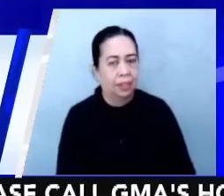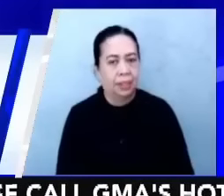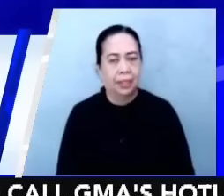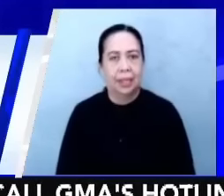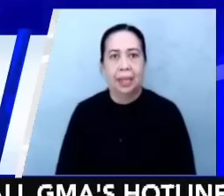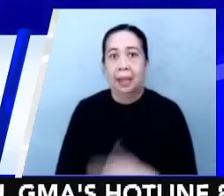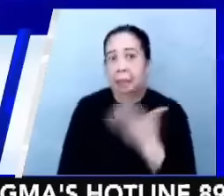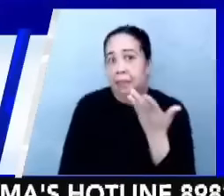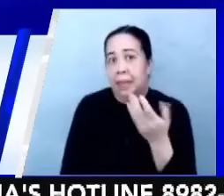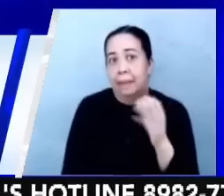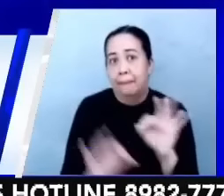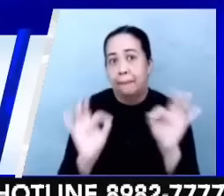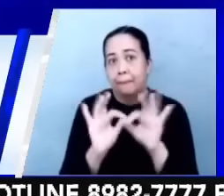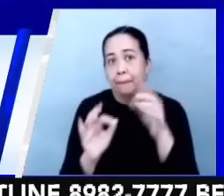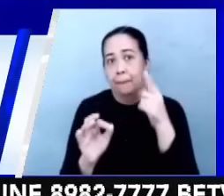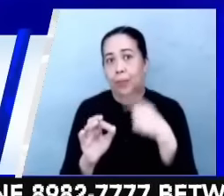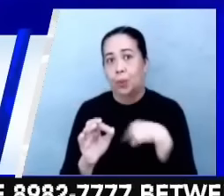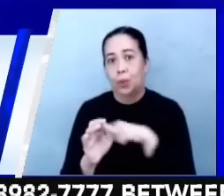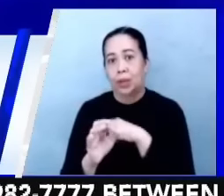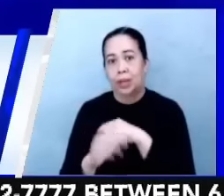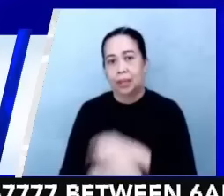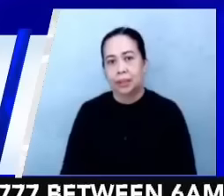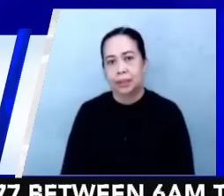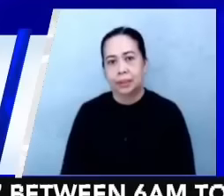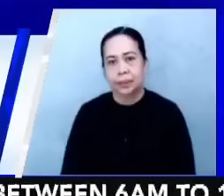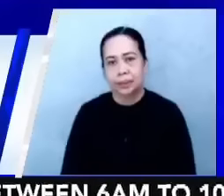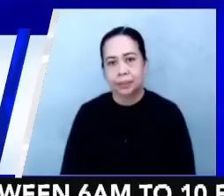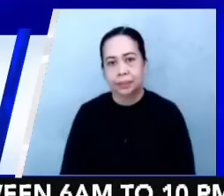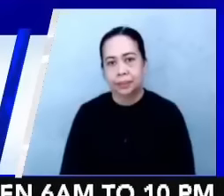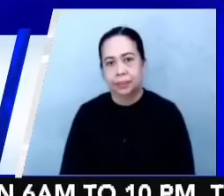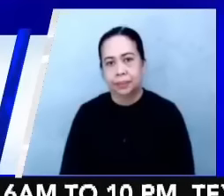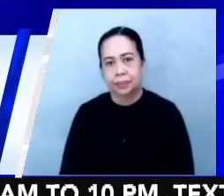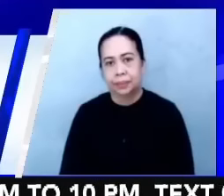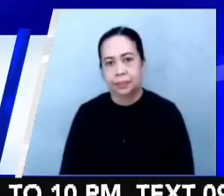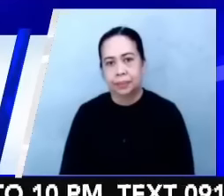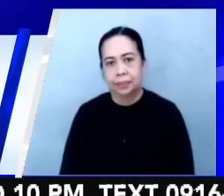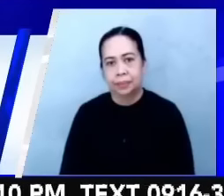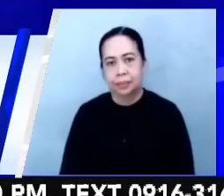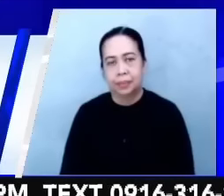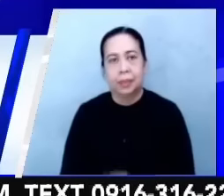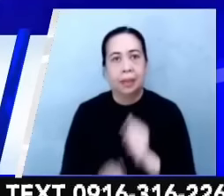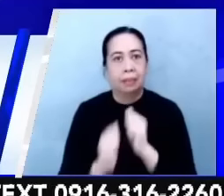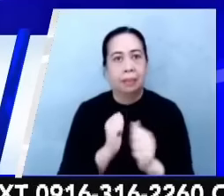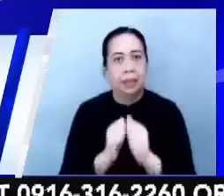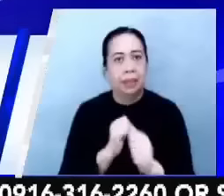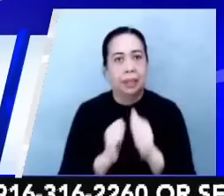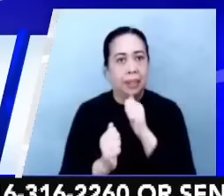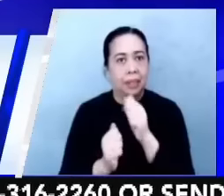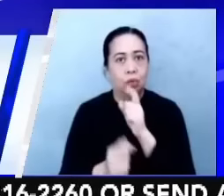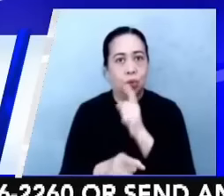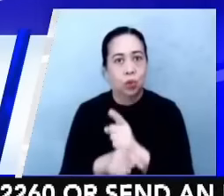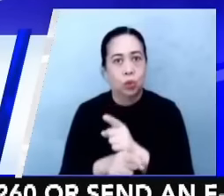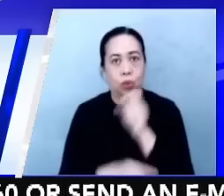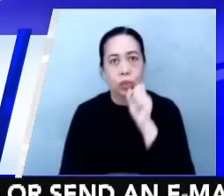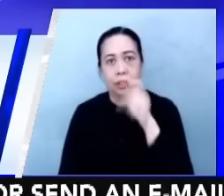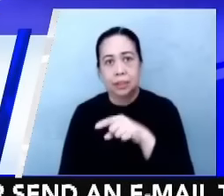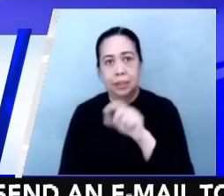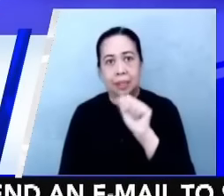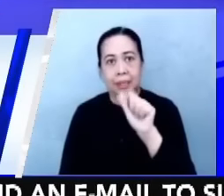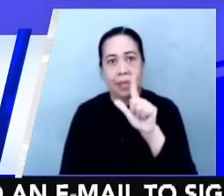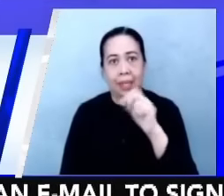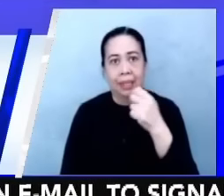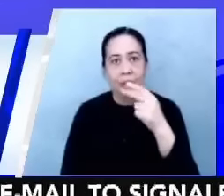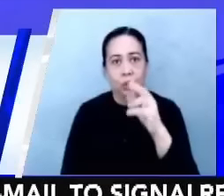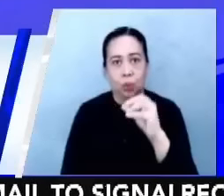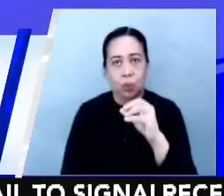sa niyan Igan ah bukod sa hindi hindi niya tunay na kapatid si alis ko ah inamin din or